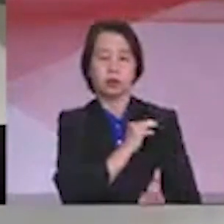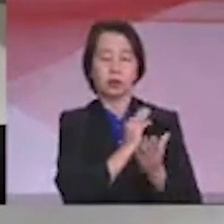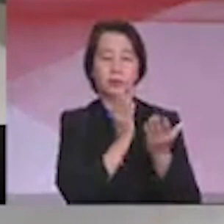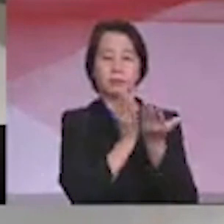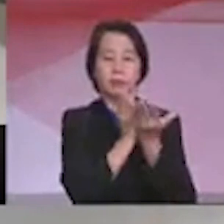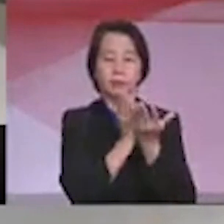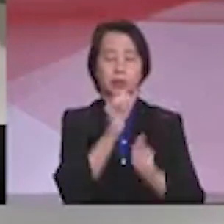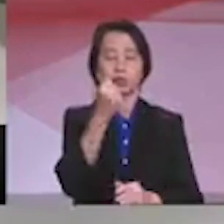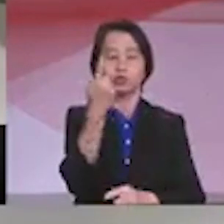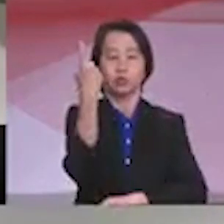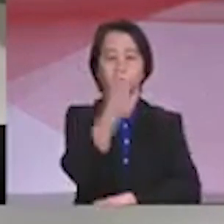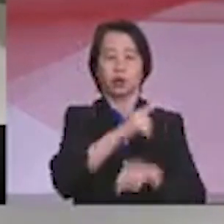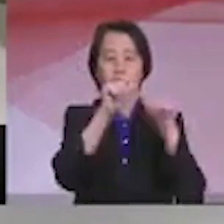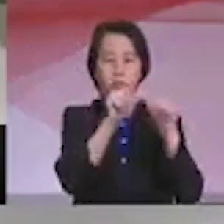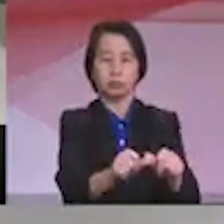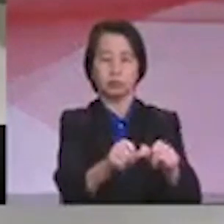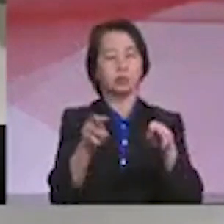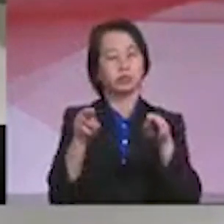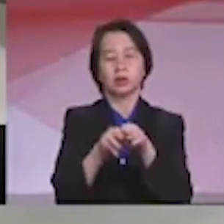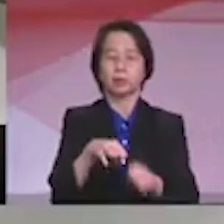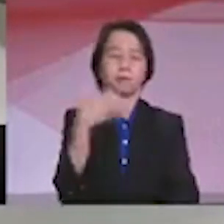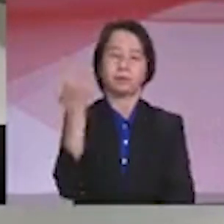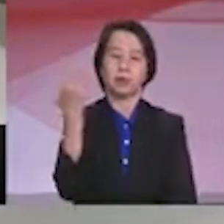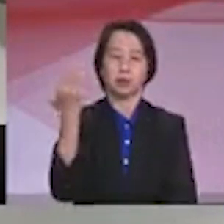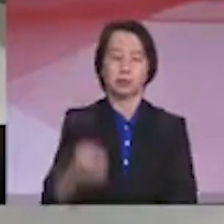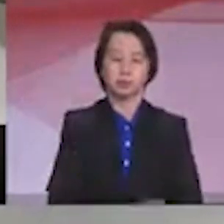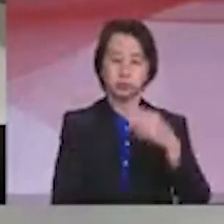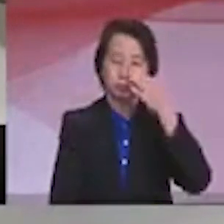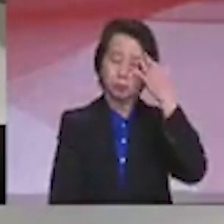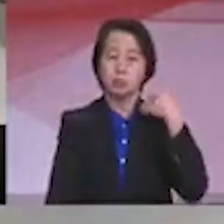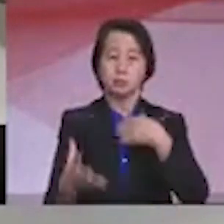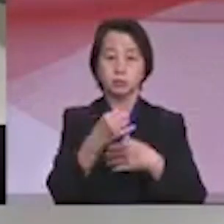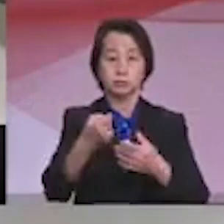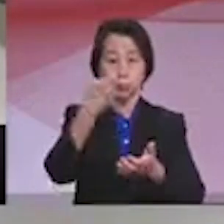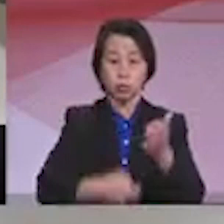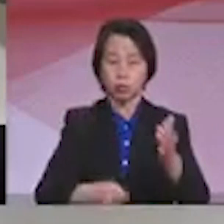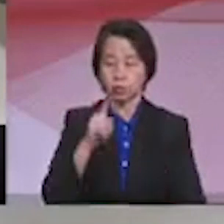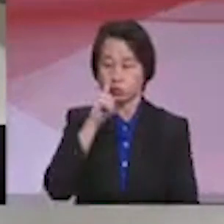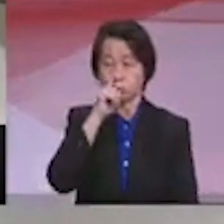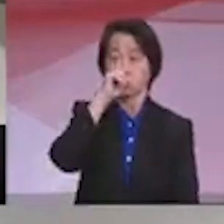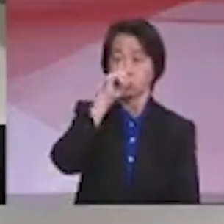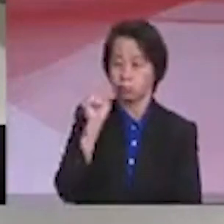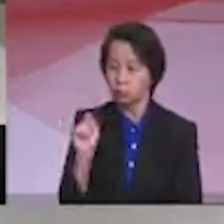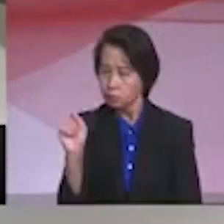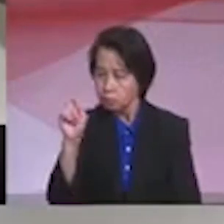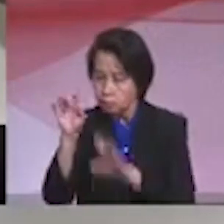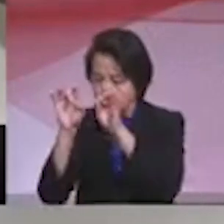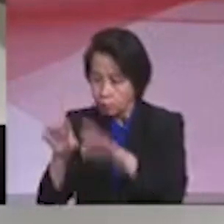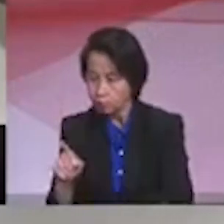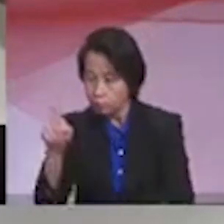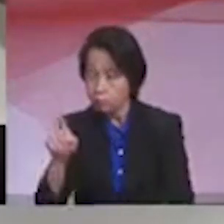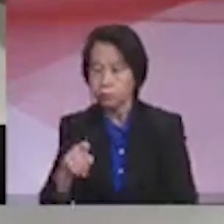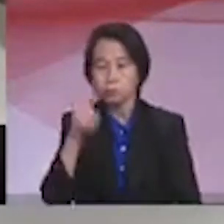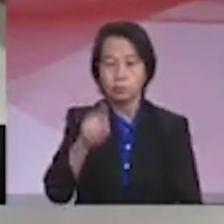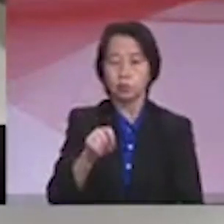selama 10 hari macam biasa. Dan kos ujian adalah